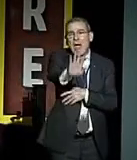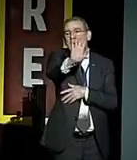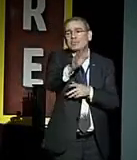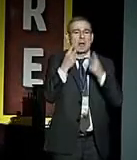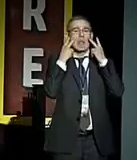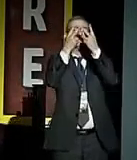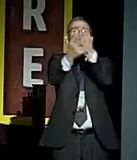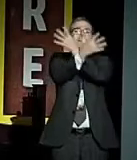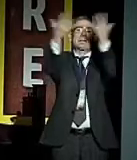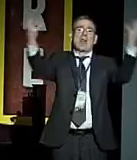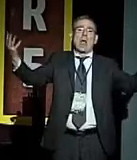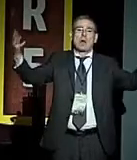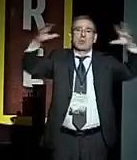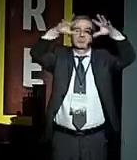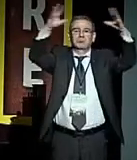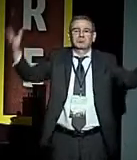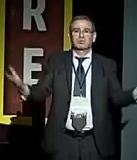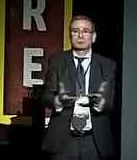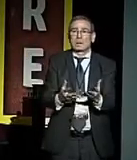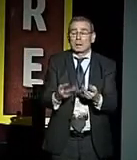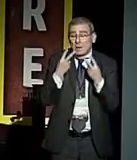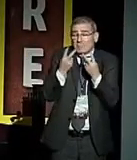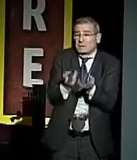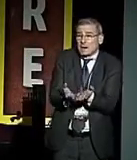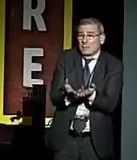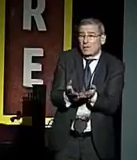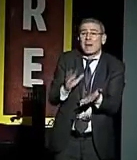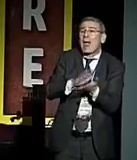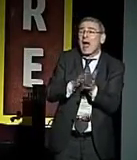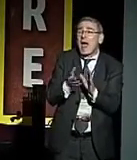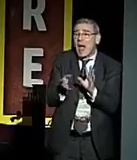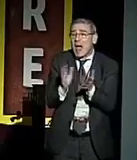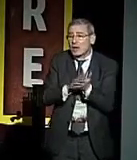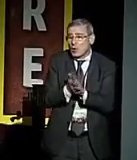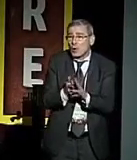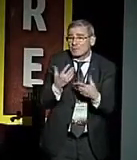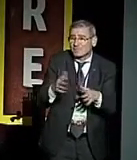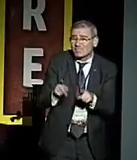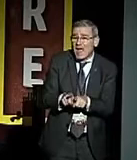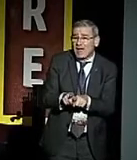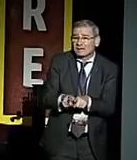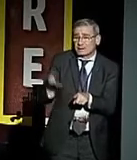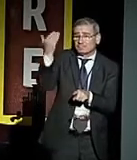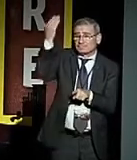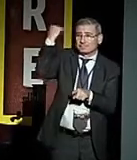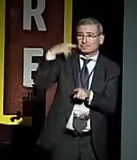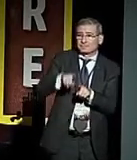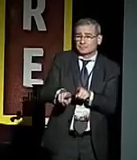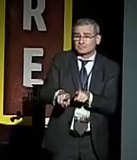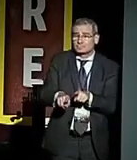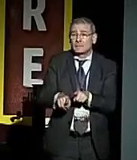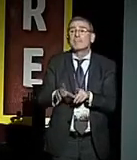lo vediamo. Lo vediamo anche grazie al fatto che noi abbiamo fatto quegli accordi e che ONU, UNHCR, Croce Rossa Internazionale sono andati lì,